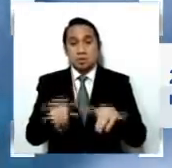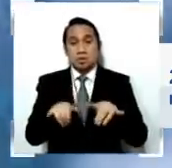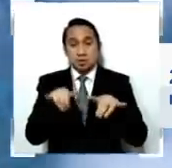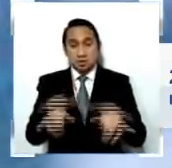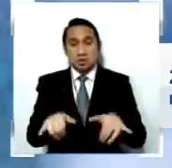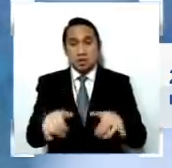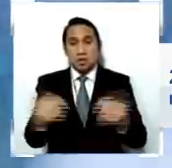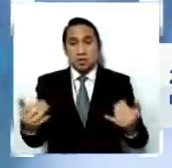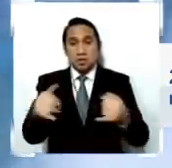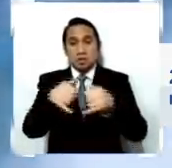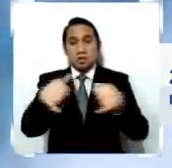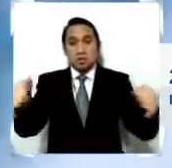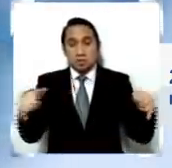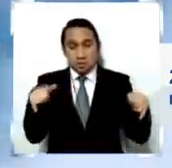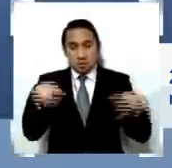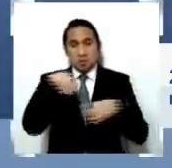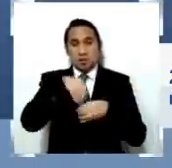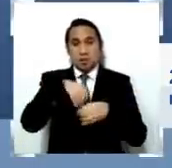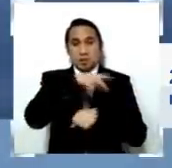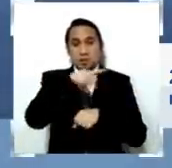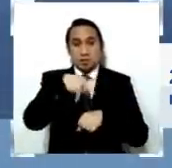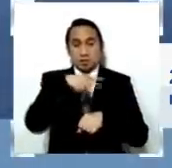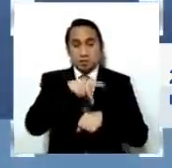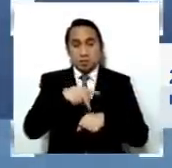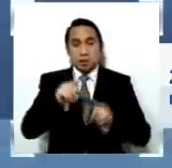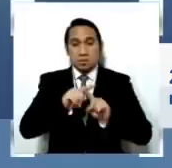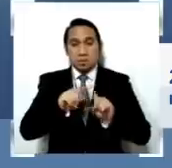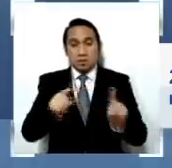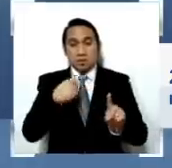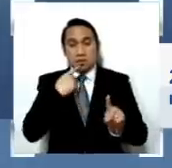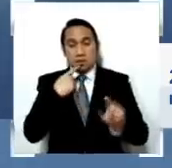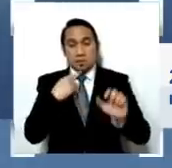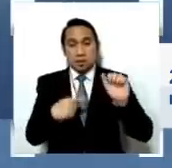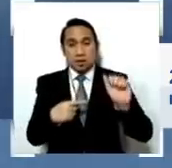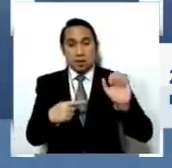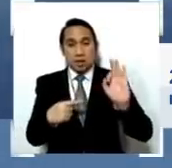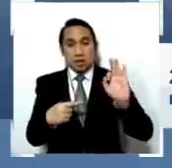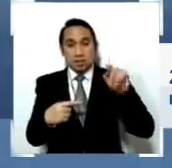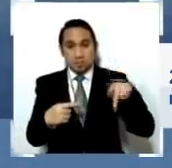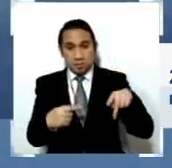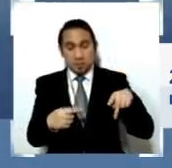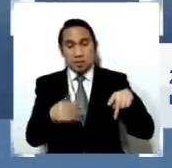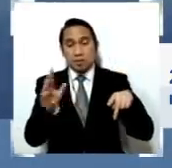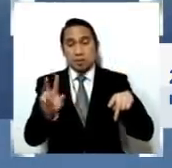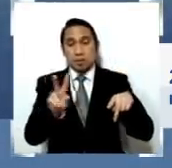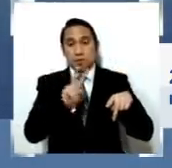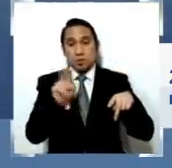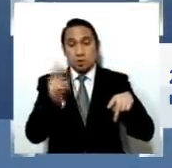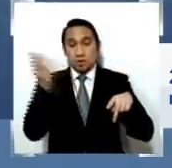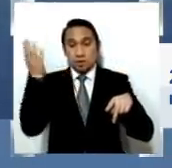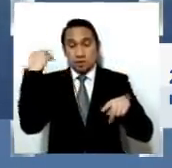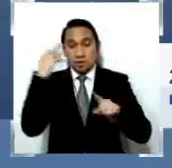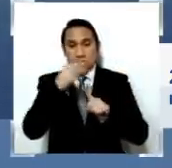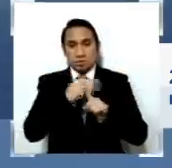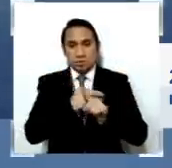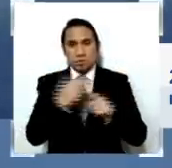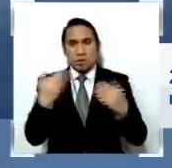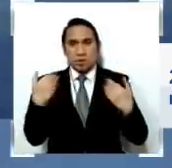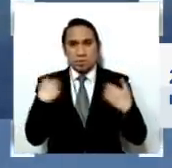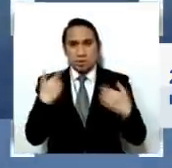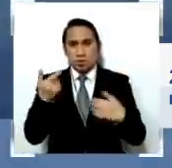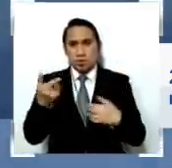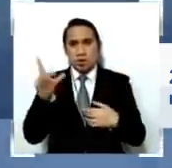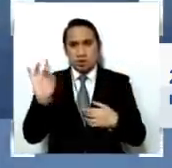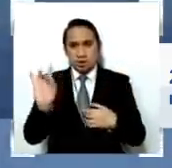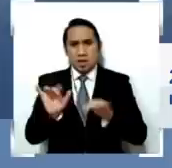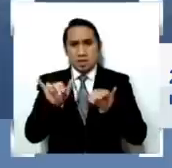Zone ng Pilipinas. Pero ayon sa Armed Forces of the Philippines, mula sa mahigit 200 noong Marso, may 28 barko pa rin